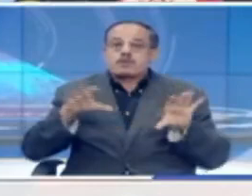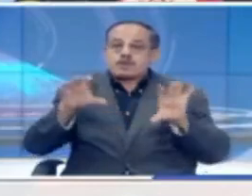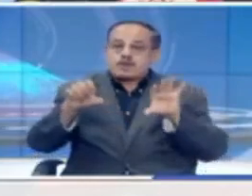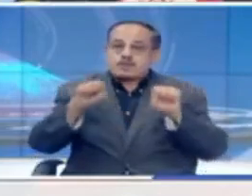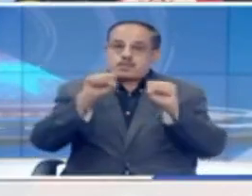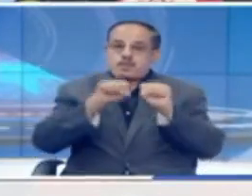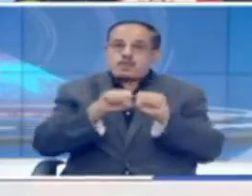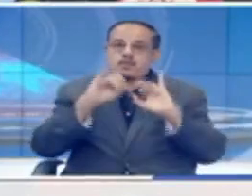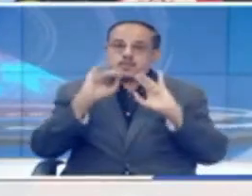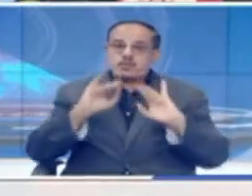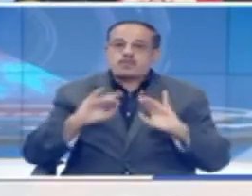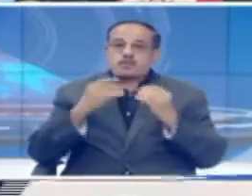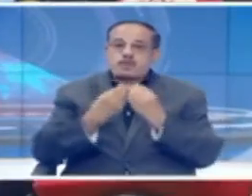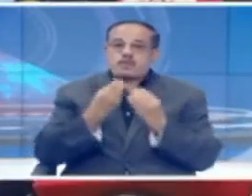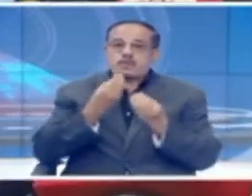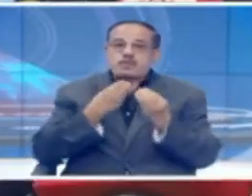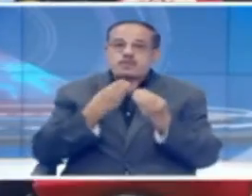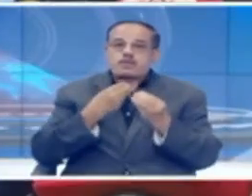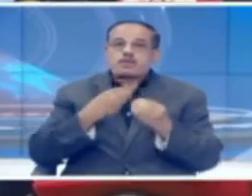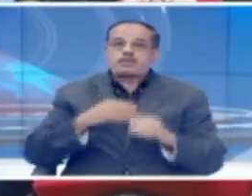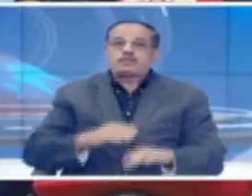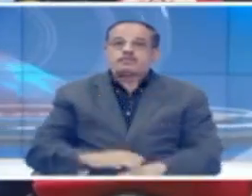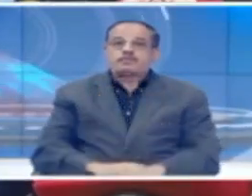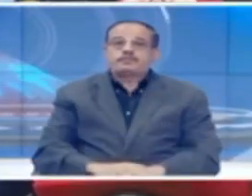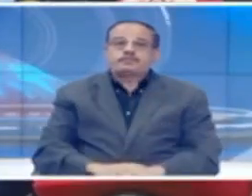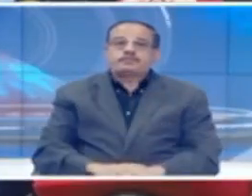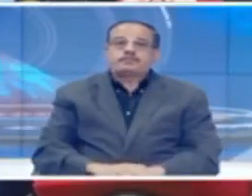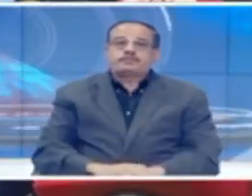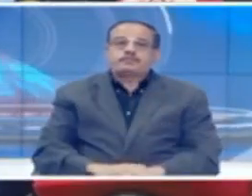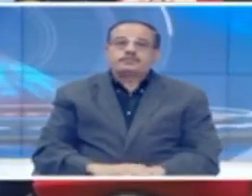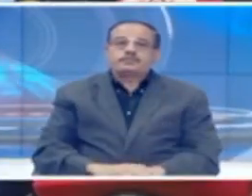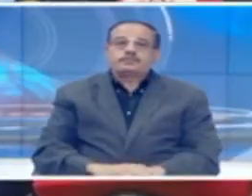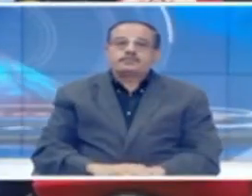مع مختلف القوى السياسية.